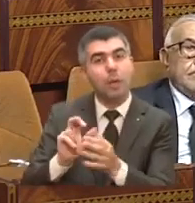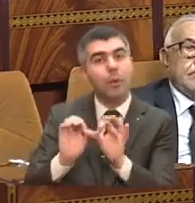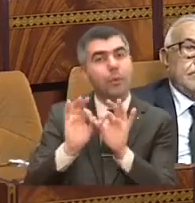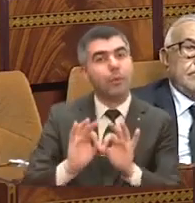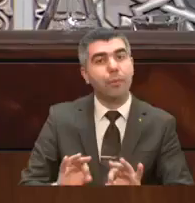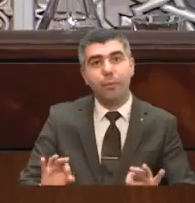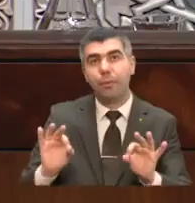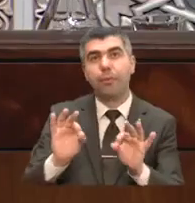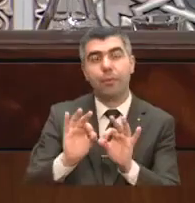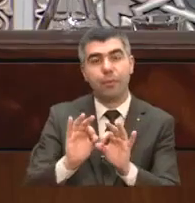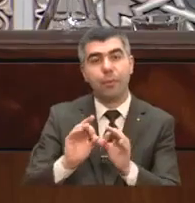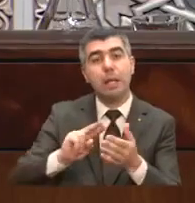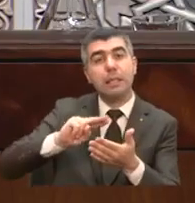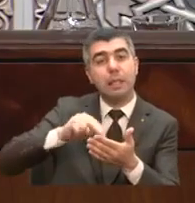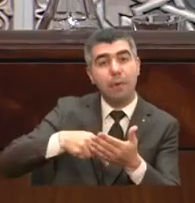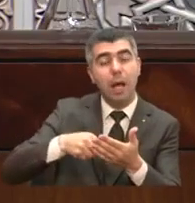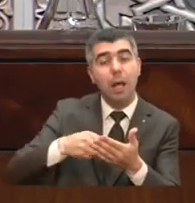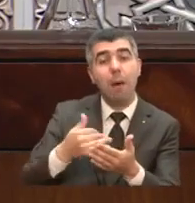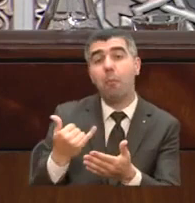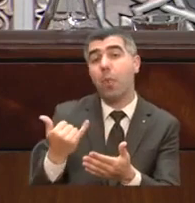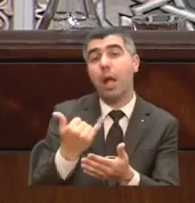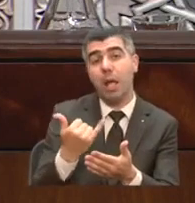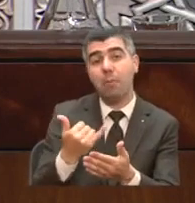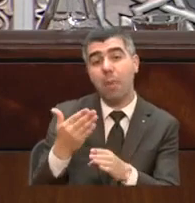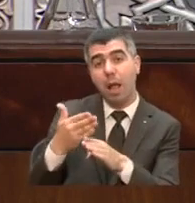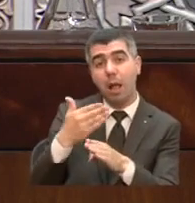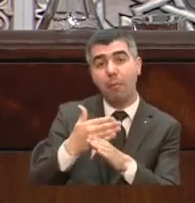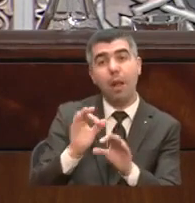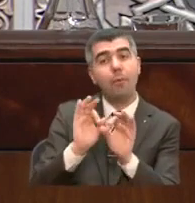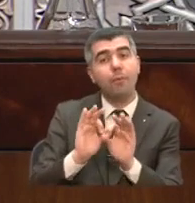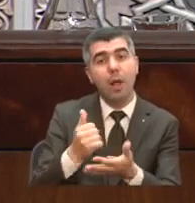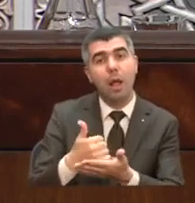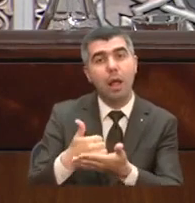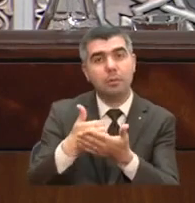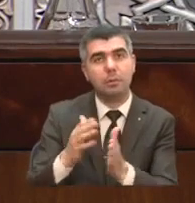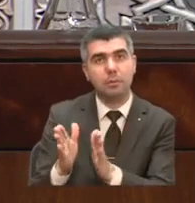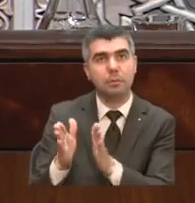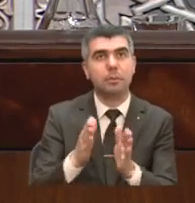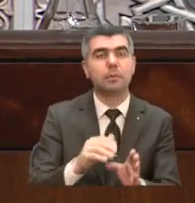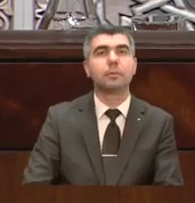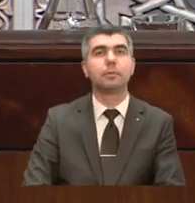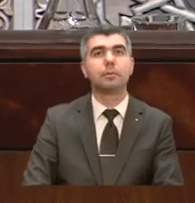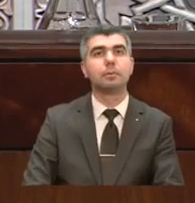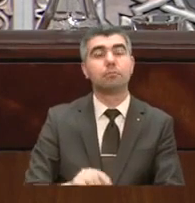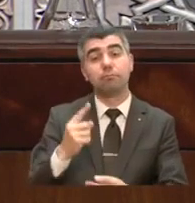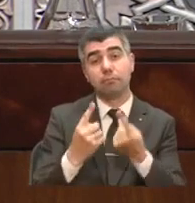المهمة اللي تم عقدها. شكرا سيدة النائبة. شكرا. هل هناك من تعقيبات إضافية؟